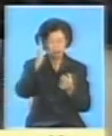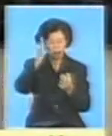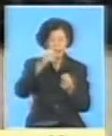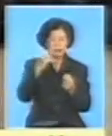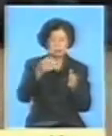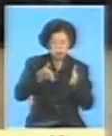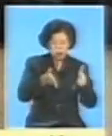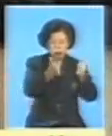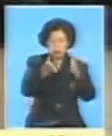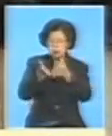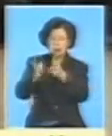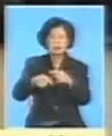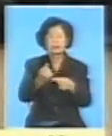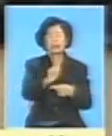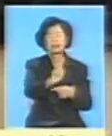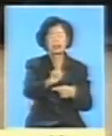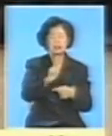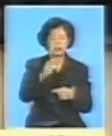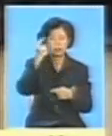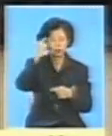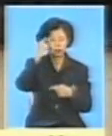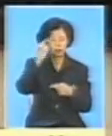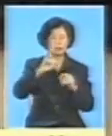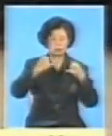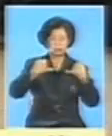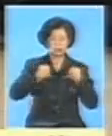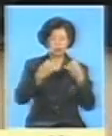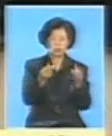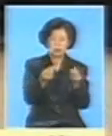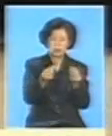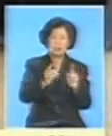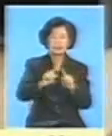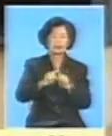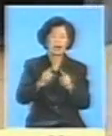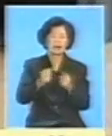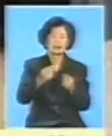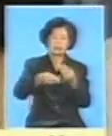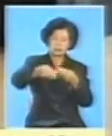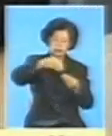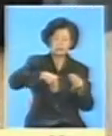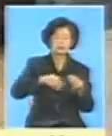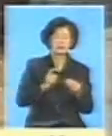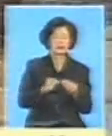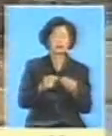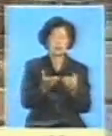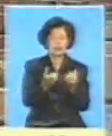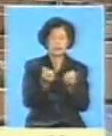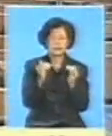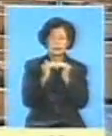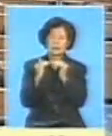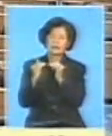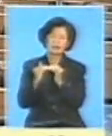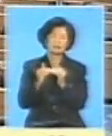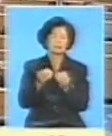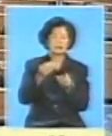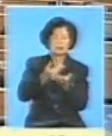ไรในอนาคตนะครับก็ต้องอาศัยความรู้จากทุกภาคส่วนเจ้าของที่ดินต่างๆการเวนคืนที่ก็ได้ความเป็นธรรมนะครับเช่นการคืนเว